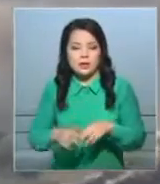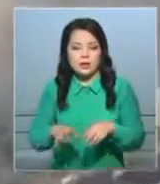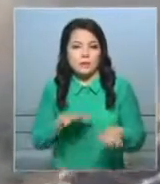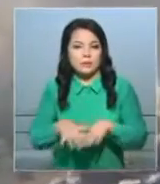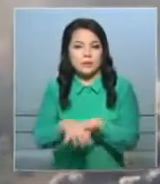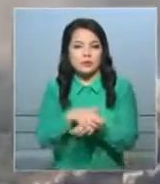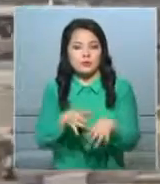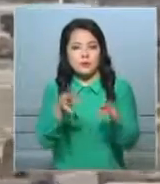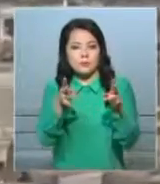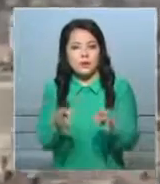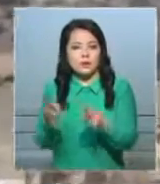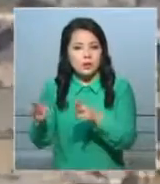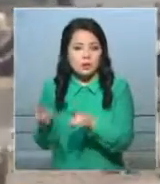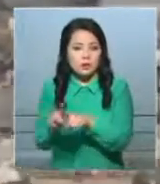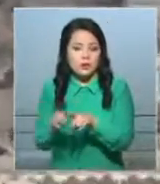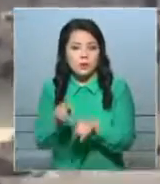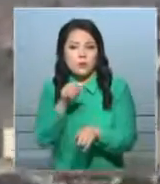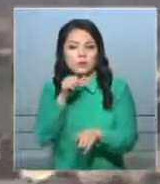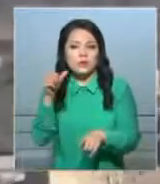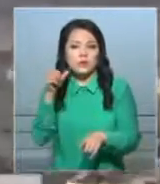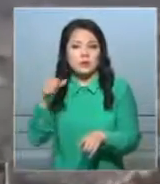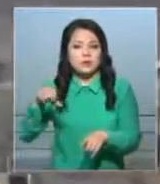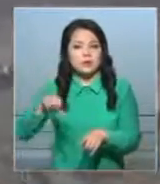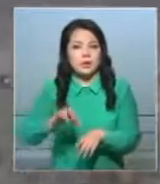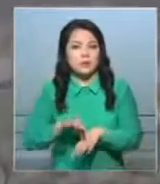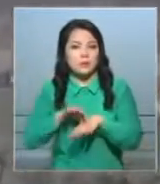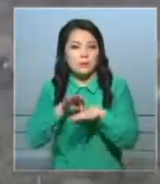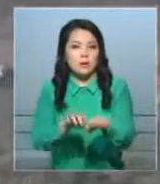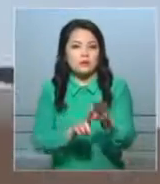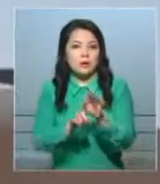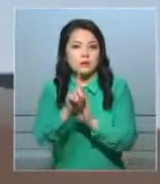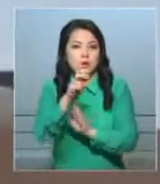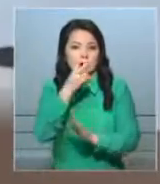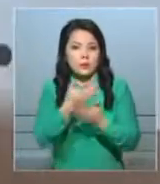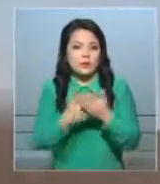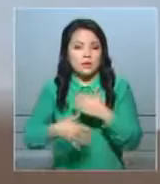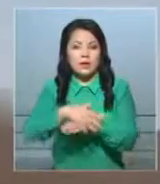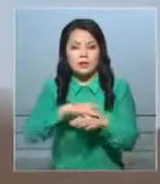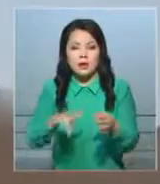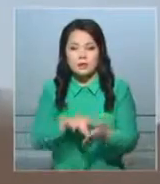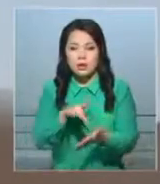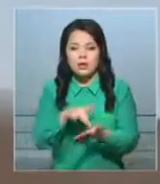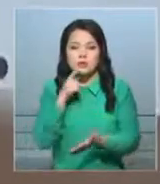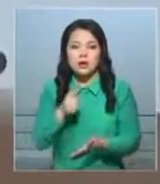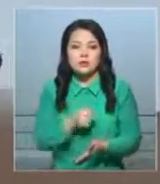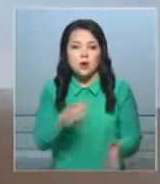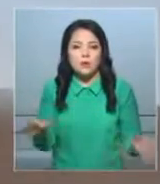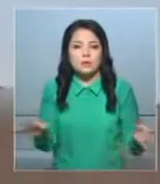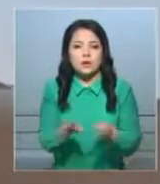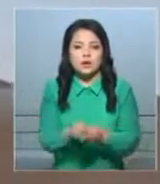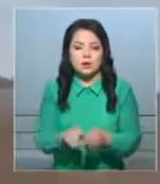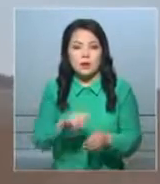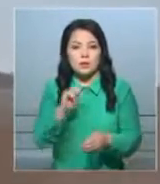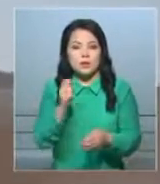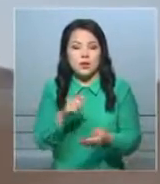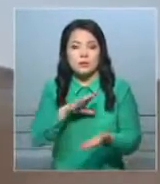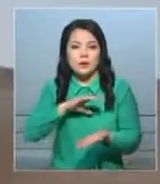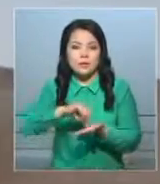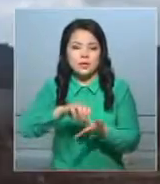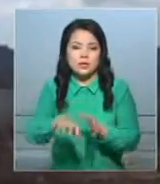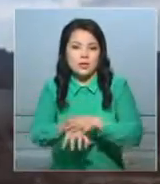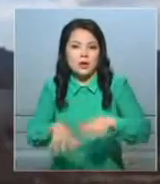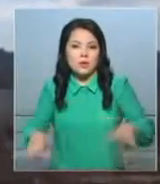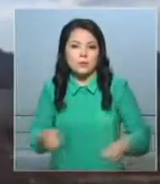ету операциясын өткен аптада бастаған болатын. Бірер күнде олар дала сұңқарлары жауынгерлермен бірлесіп басып алу операциясына